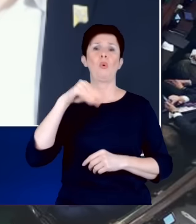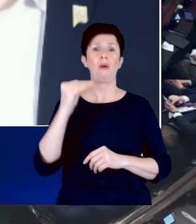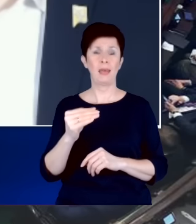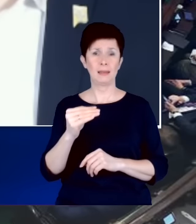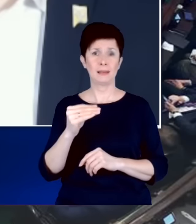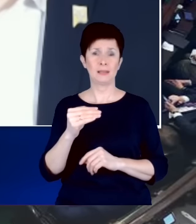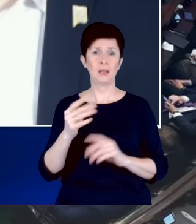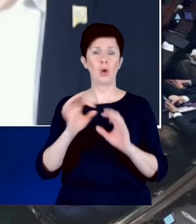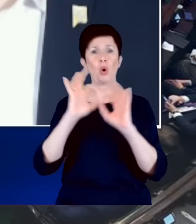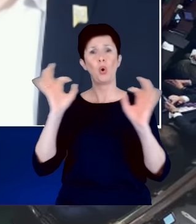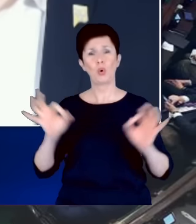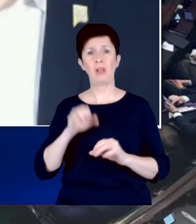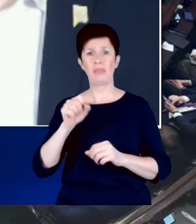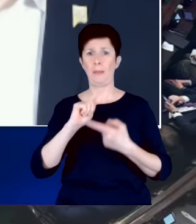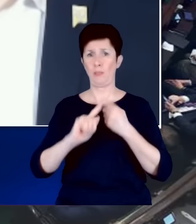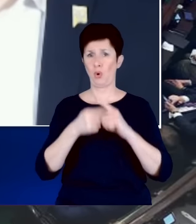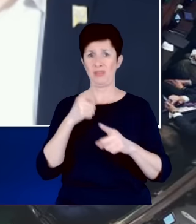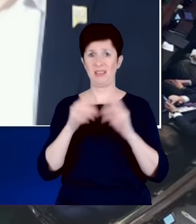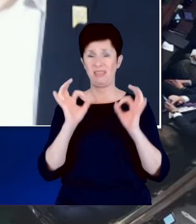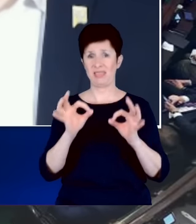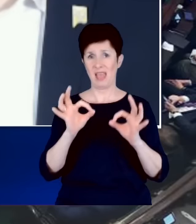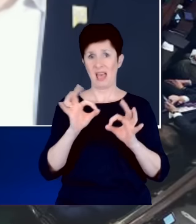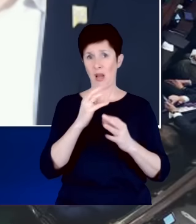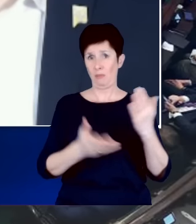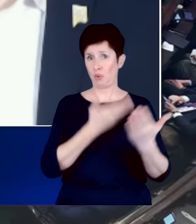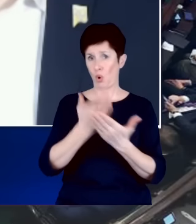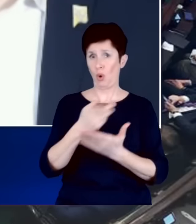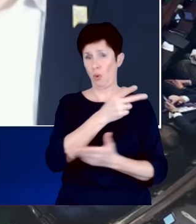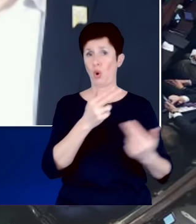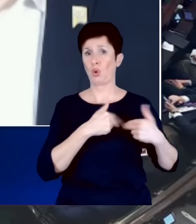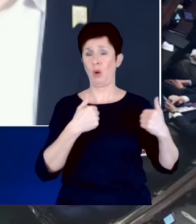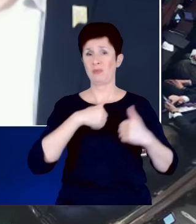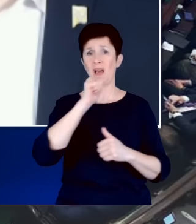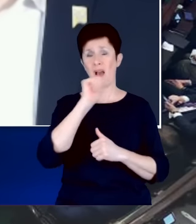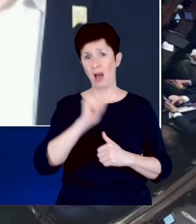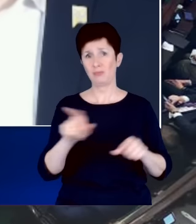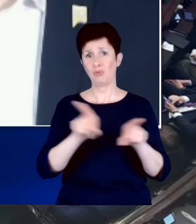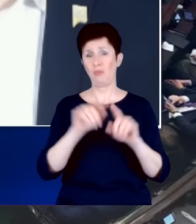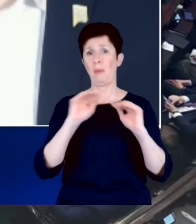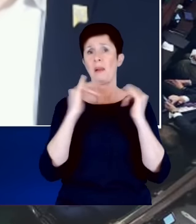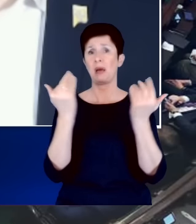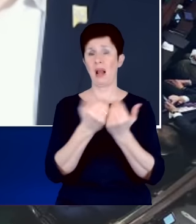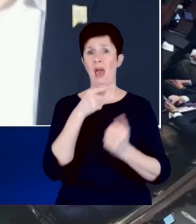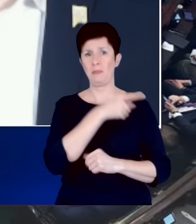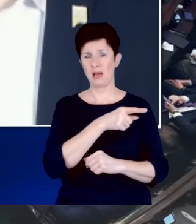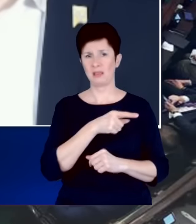trend, ta polityka, która w tej chwili proponowana jest przez Komisję Europejską, ale także przez Parlament, ona jest postrzegana